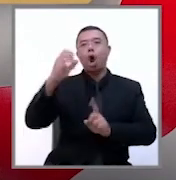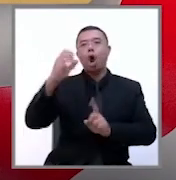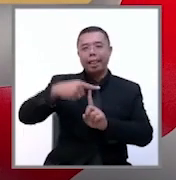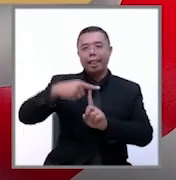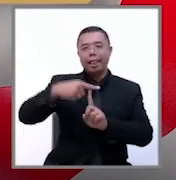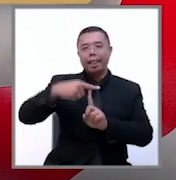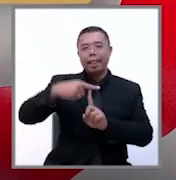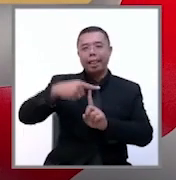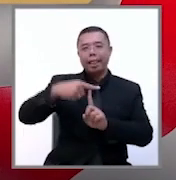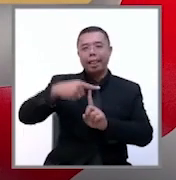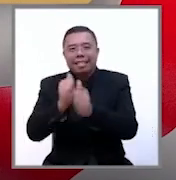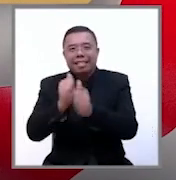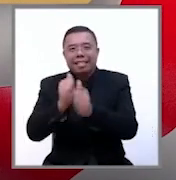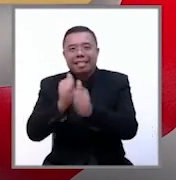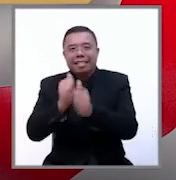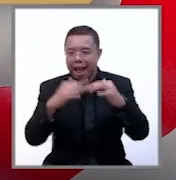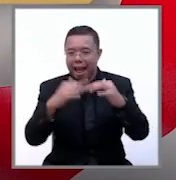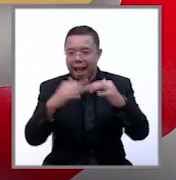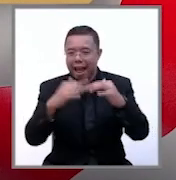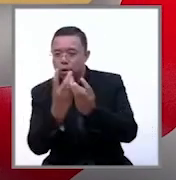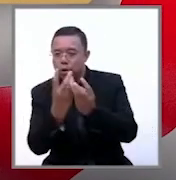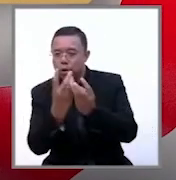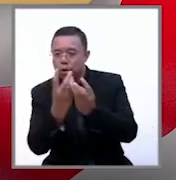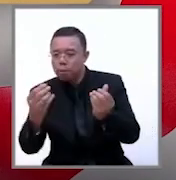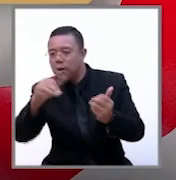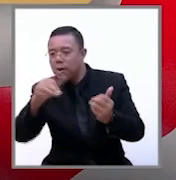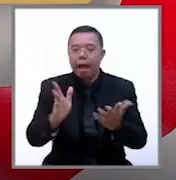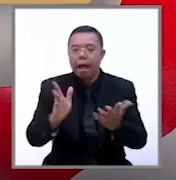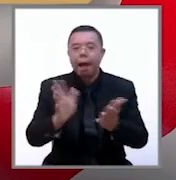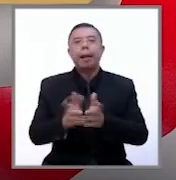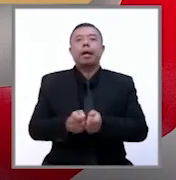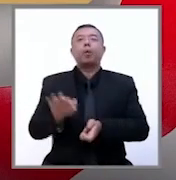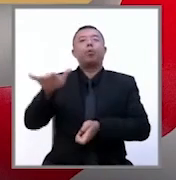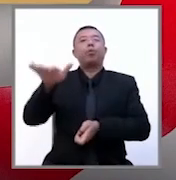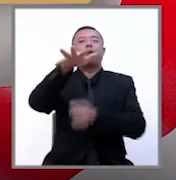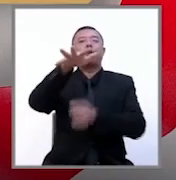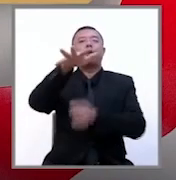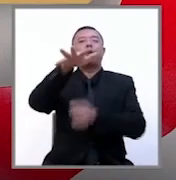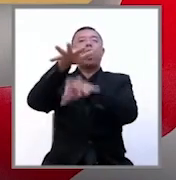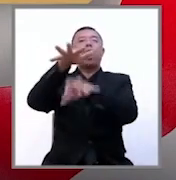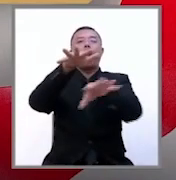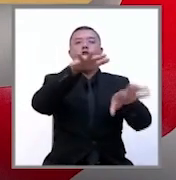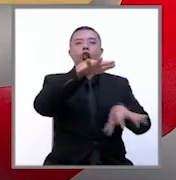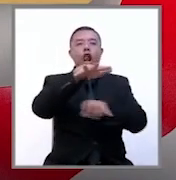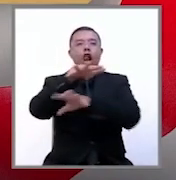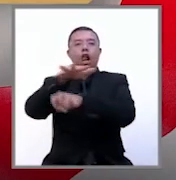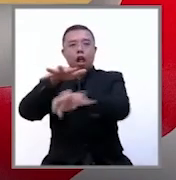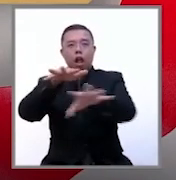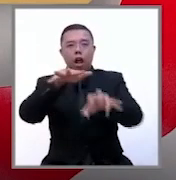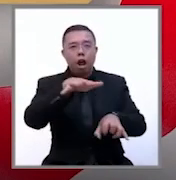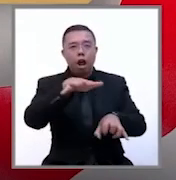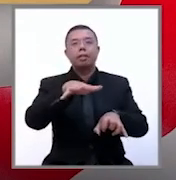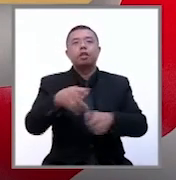tanah keasaman tanah penting sekali itu Pak Lalu kita pakai Drone untuk menyemprotkan pestisida